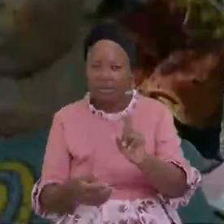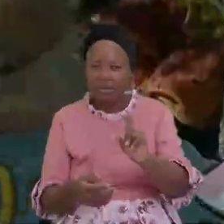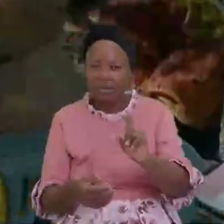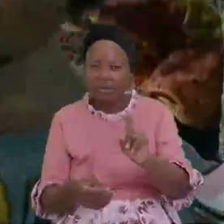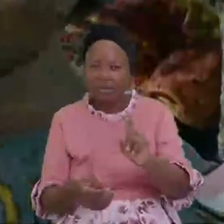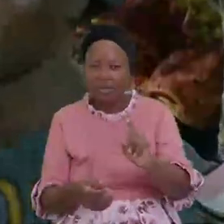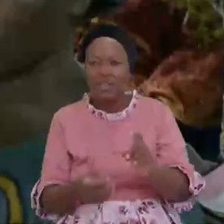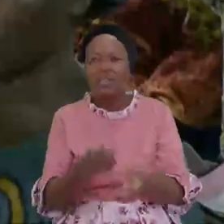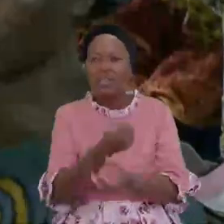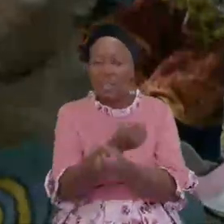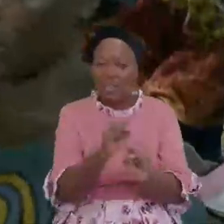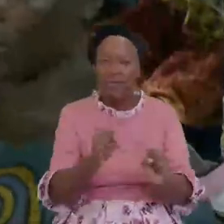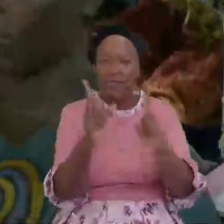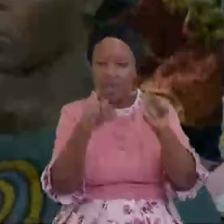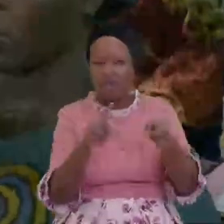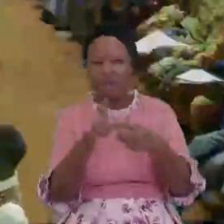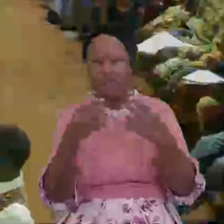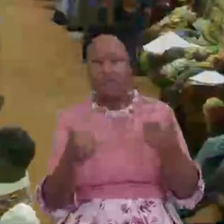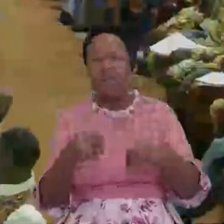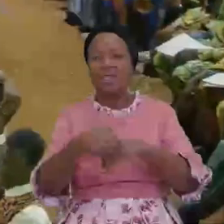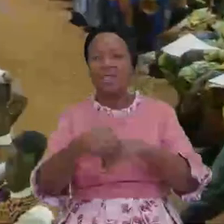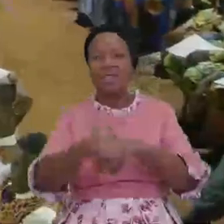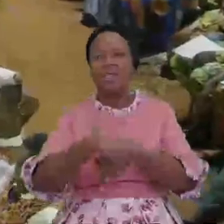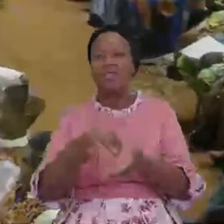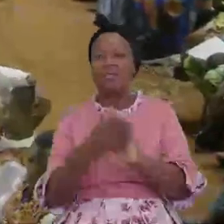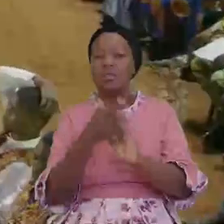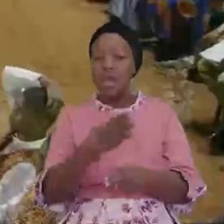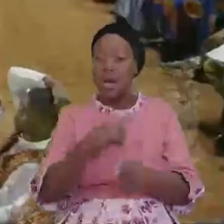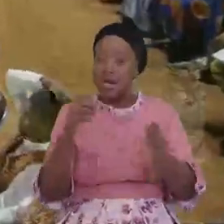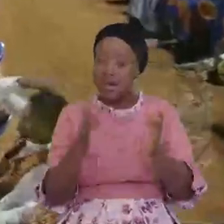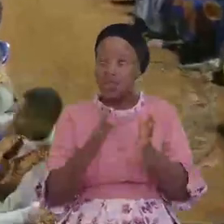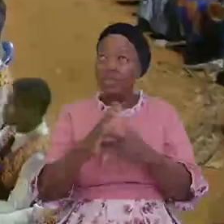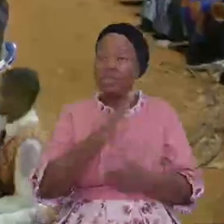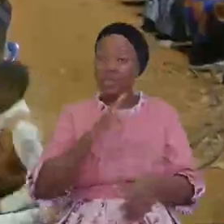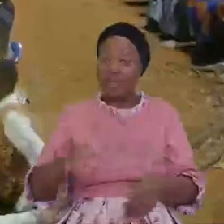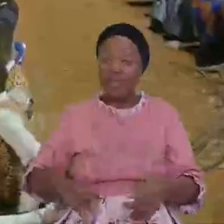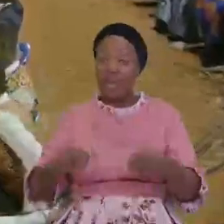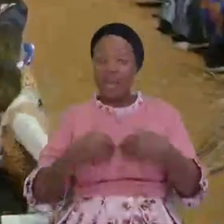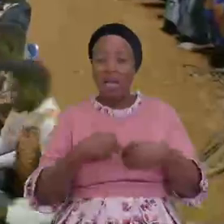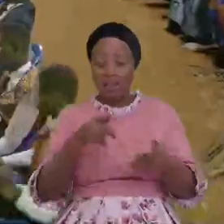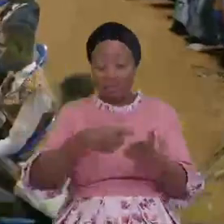Je le cherche. Est-ce que toi tu es là? Je te cherche. Le salut vient pour toi.